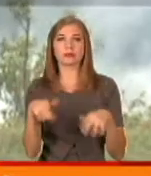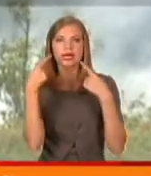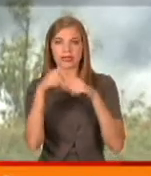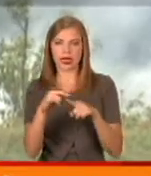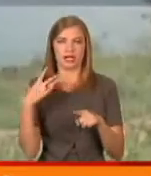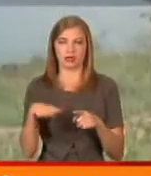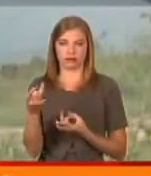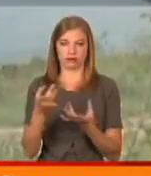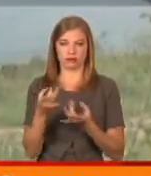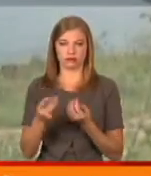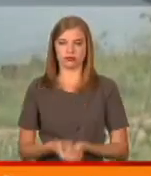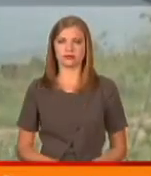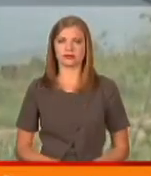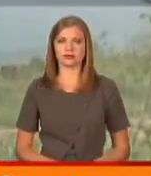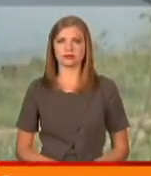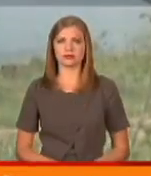вдарив на ураження.